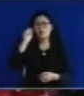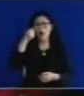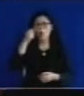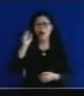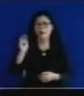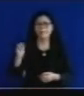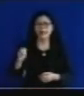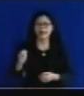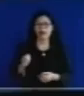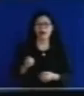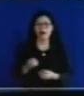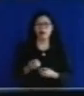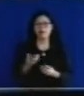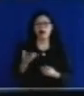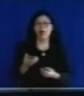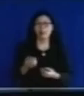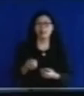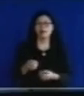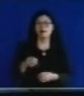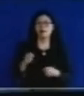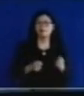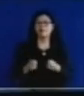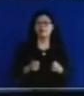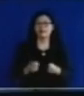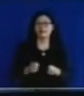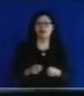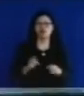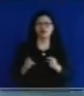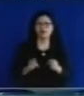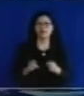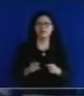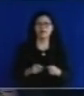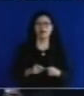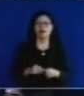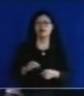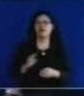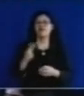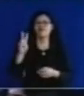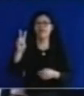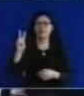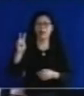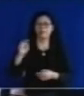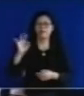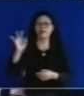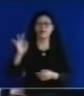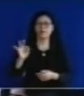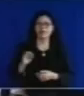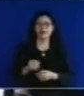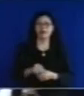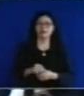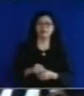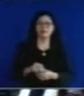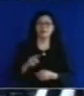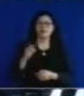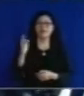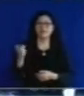Pemerintahan Jokowi bersama Ida Narjo koordinasi, tidak ada impor dari Vietnam, dari Filipina, sehingga harga bawang stabil menembus 40.000.